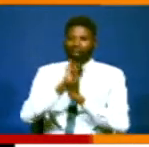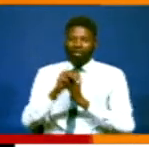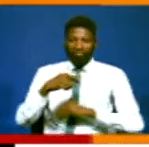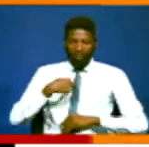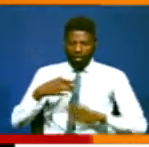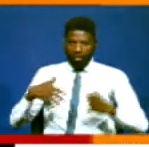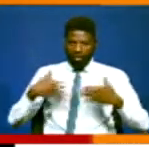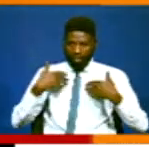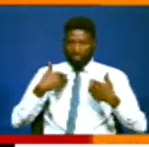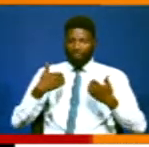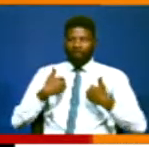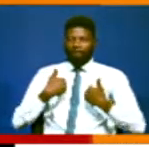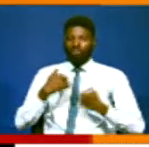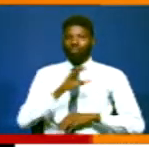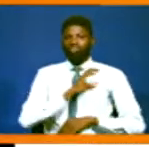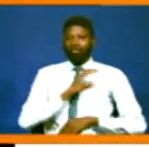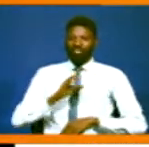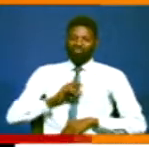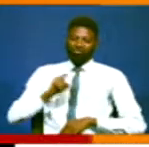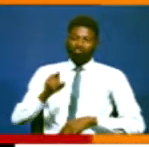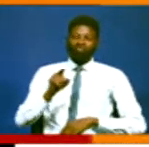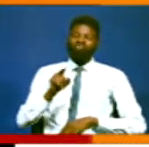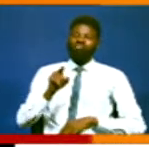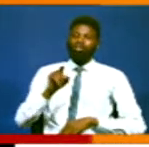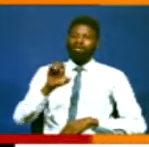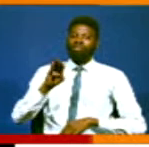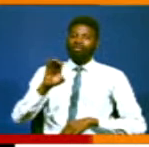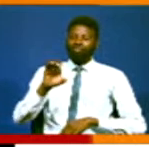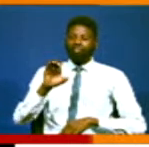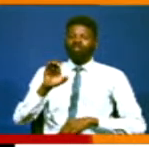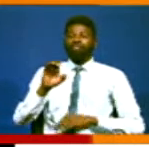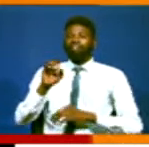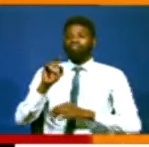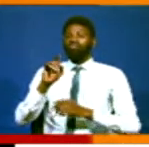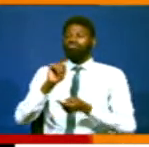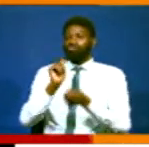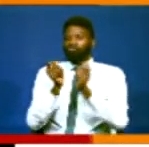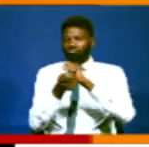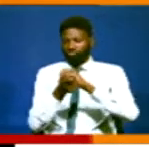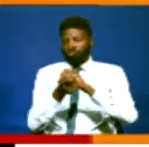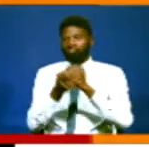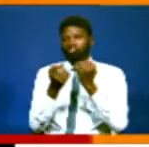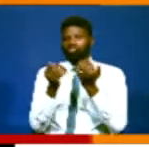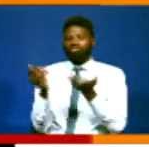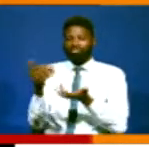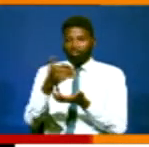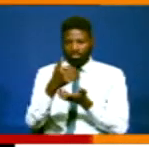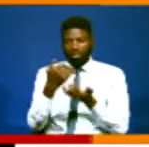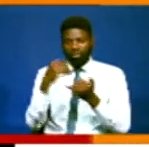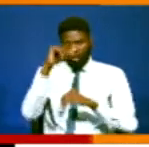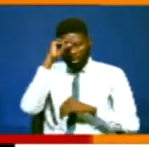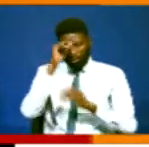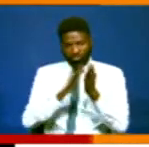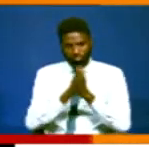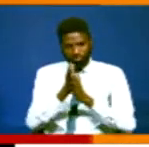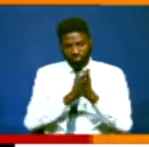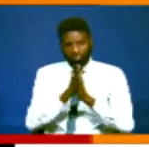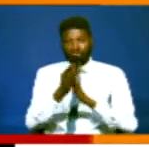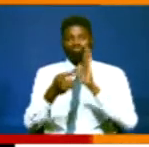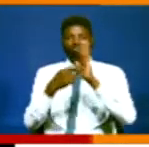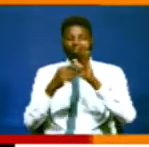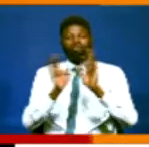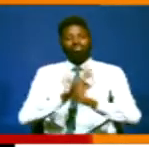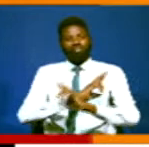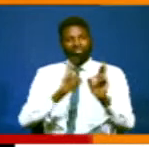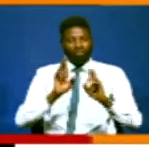na serikali imeweza kuonyesha ama kuwa na nia ya kutekeleza mapendekezo ya lile jopo. Kwa hivyo hiyo ni hatua nzuri, na tuendelee hivyo hivyo, na